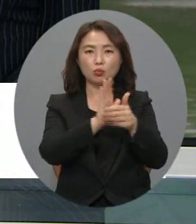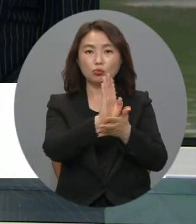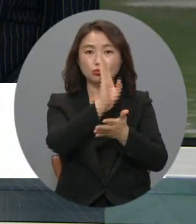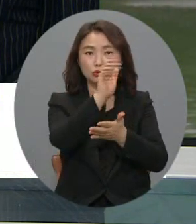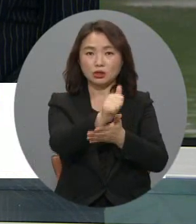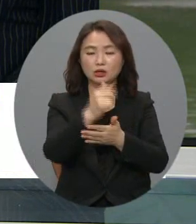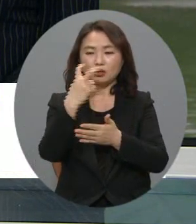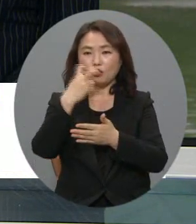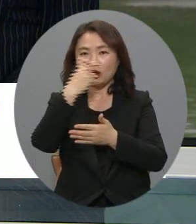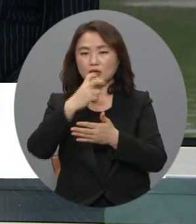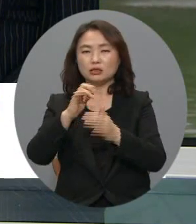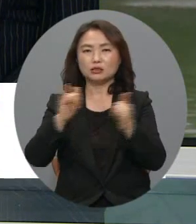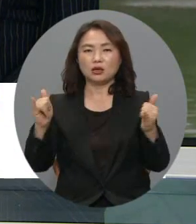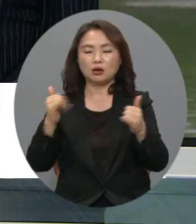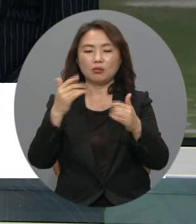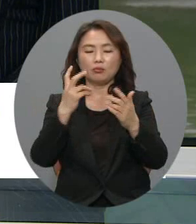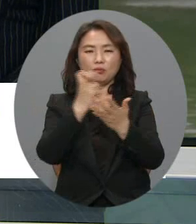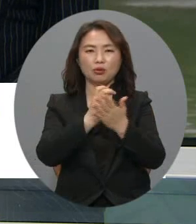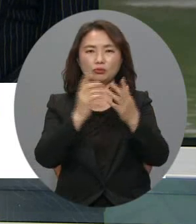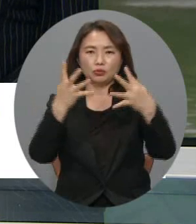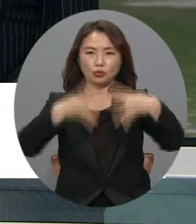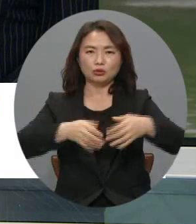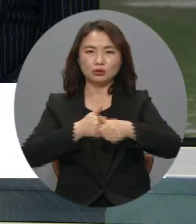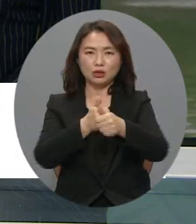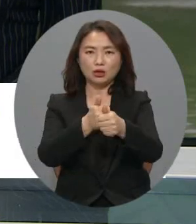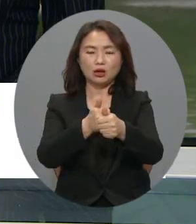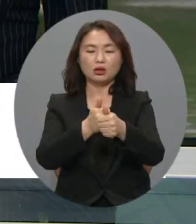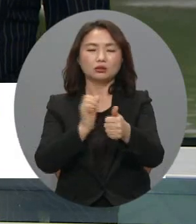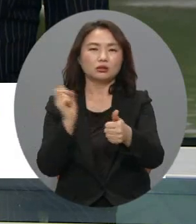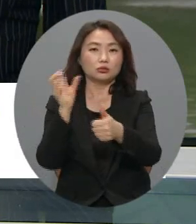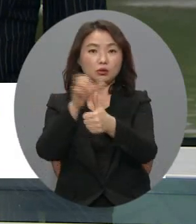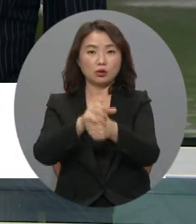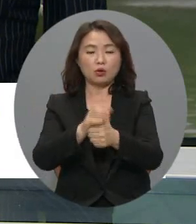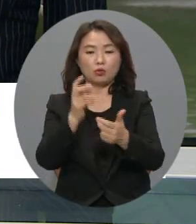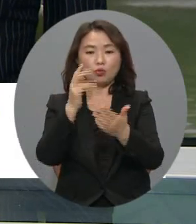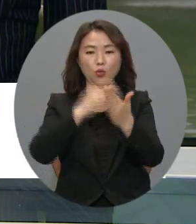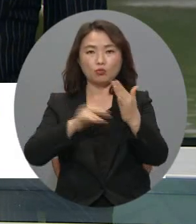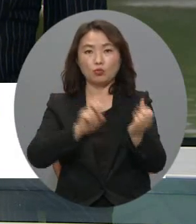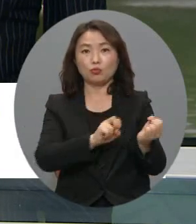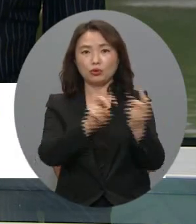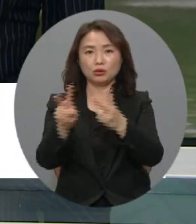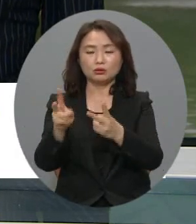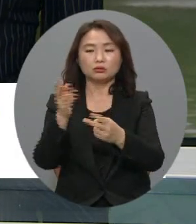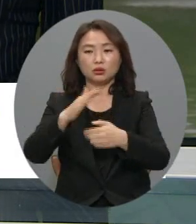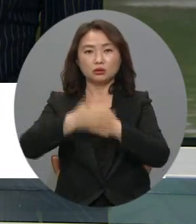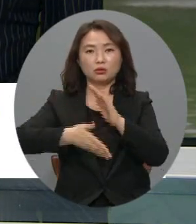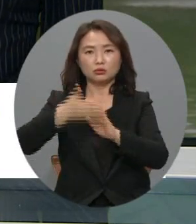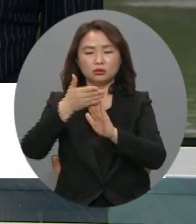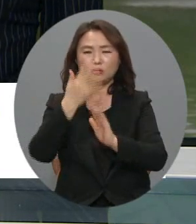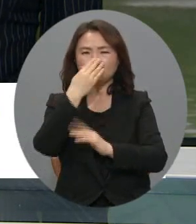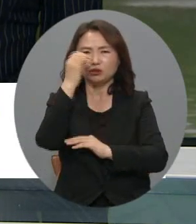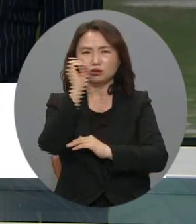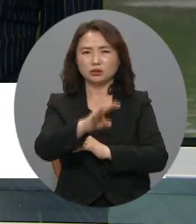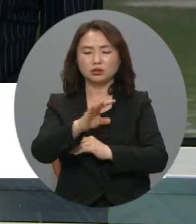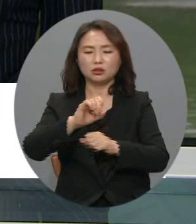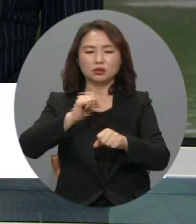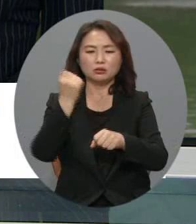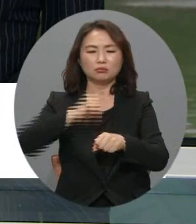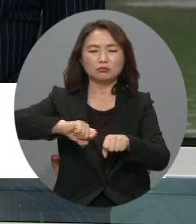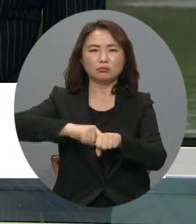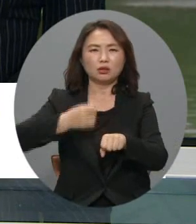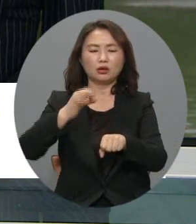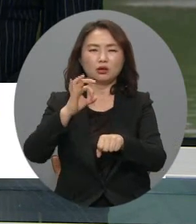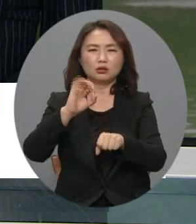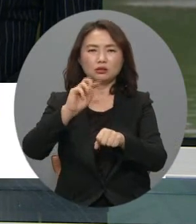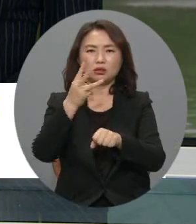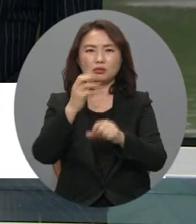관리자를 법이 정한 요건대로 임명하라고 공문을 보냈습니다. 그런데 대구시가 이를 무시하다가 과태료 300만 원 처분을